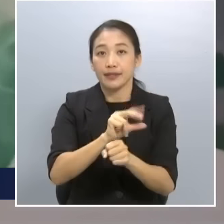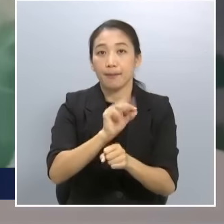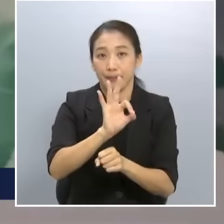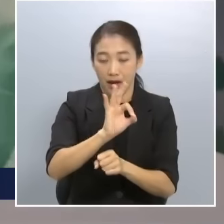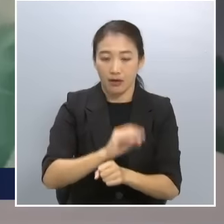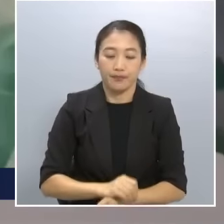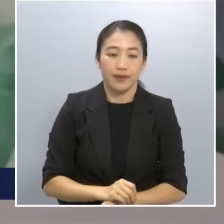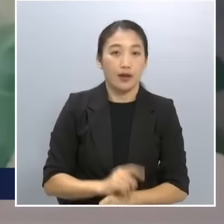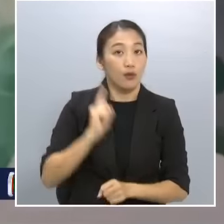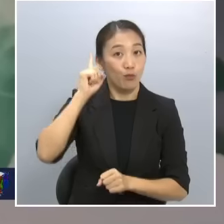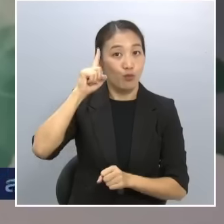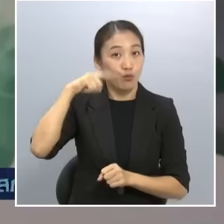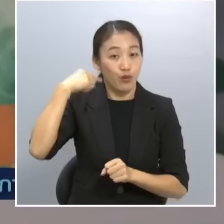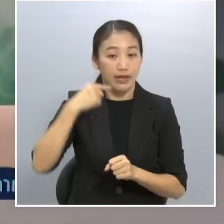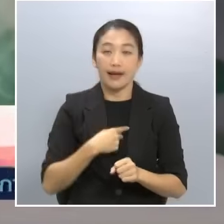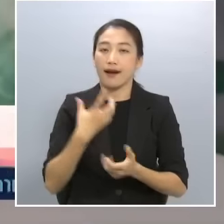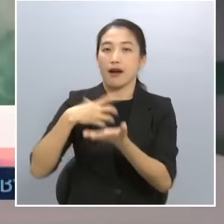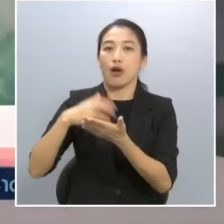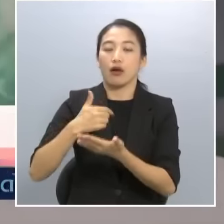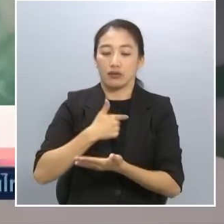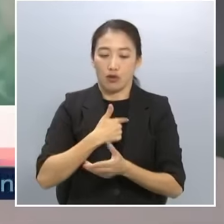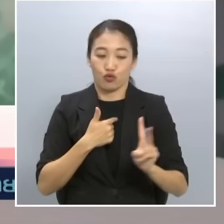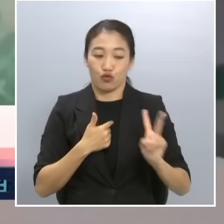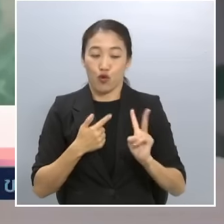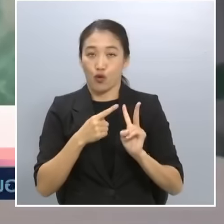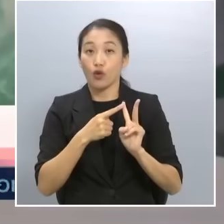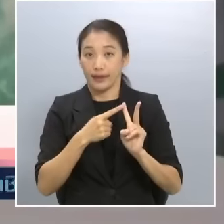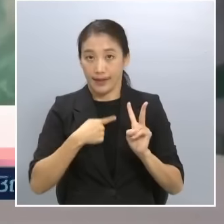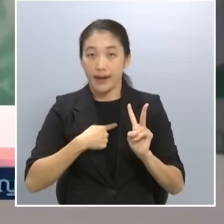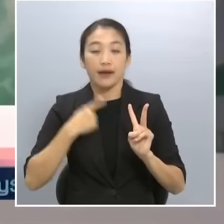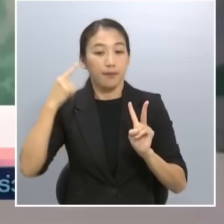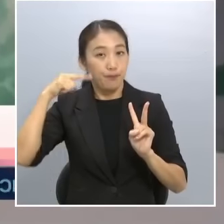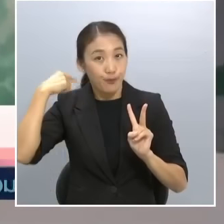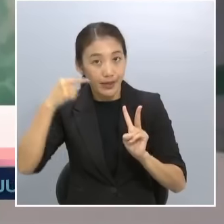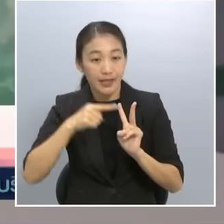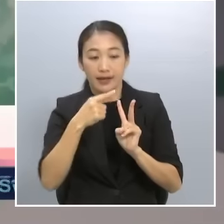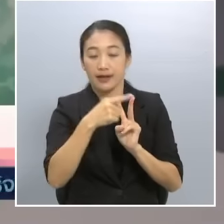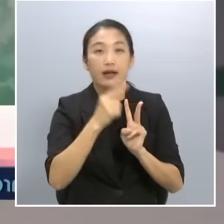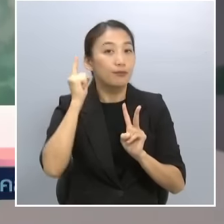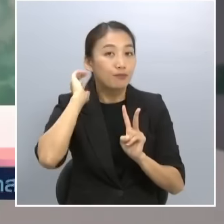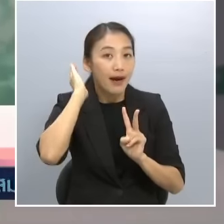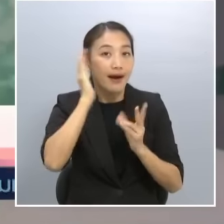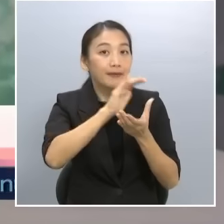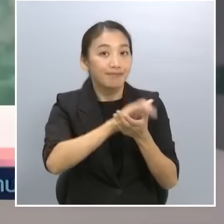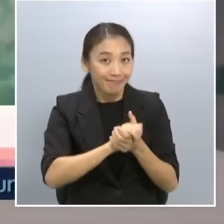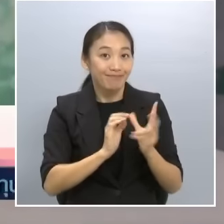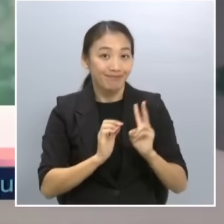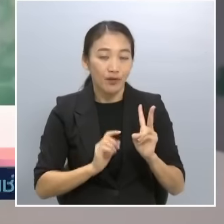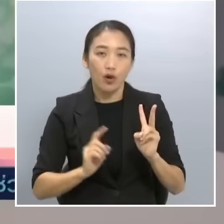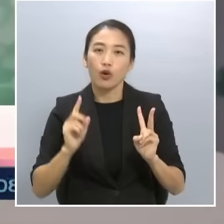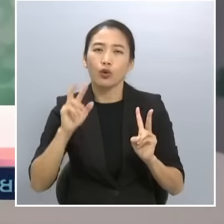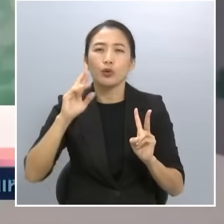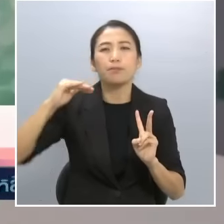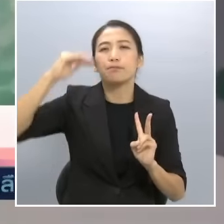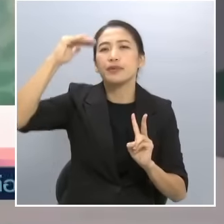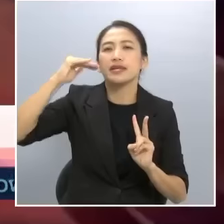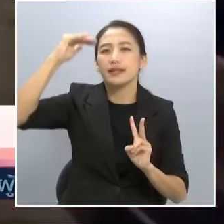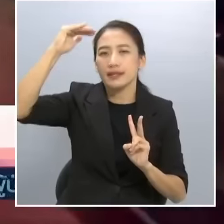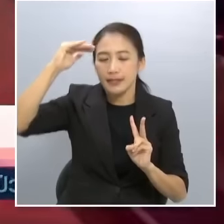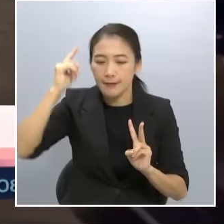เหตุเนี่ยตนเองกับสามีไปนั่งดื่มเหล้าสังสรรค์กับรุ่นพี่พอกลับเข้ามาที่บ้านตัวเก๋บอกเก๋เนี่ยขึ้นไปอาบน้